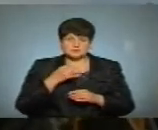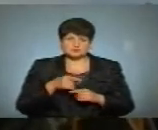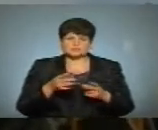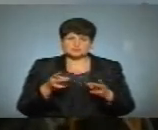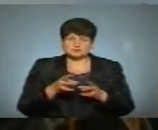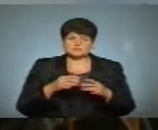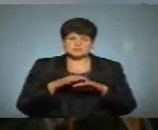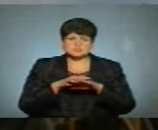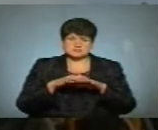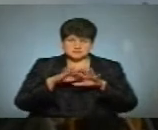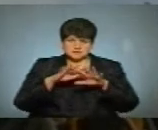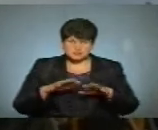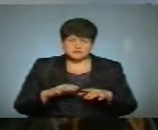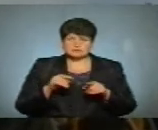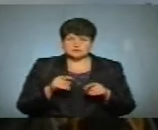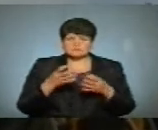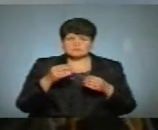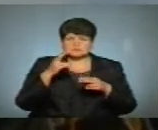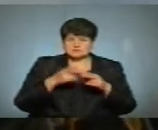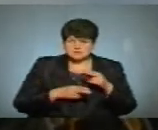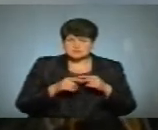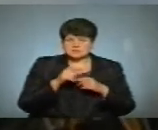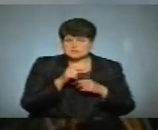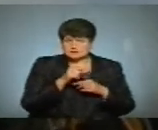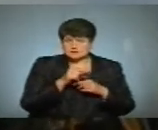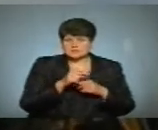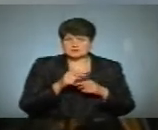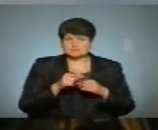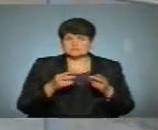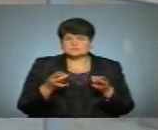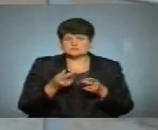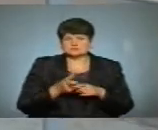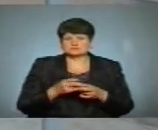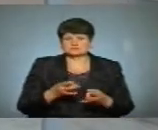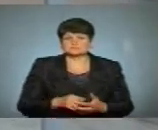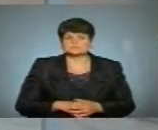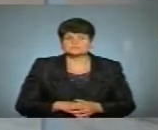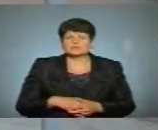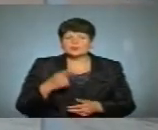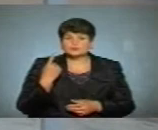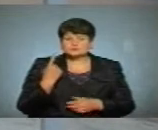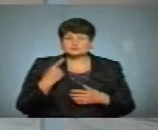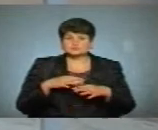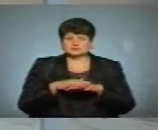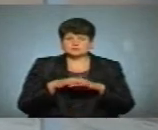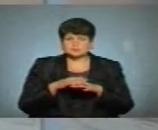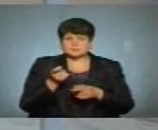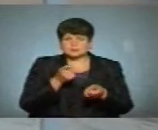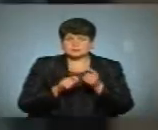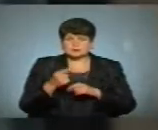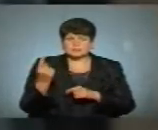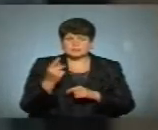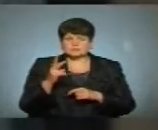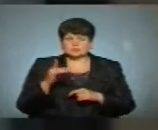сітки, тому що в них, зрештою, вже закінчилися, і вони там доволі необхідні. Одну з маскувальних сіток плів першокурсник